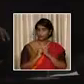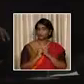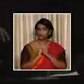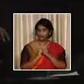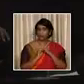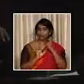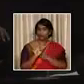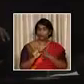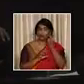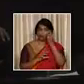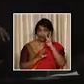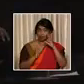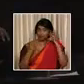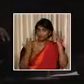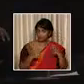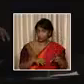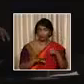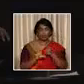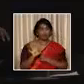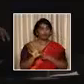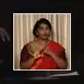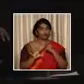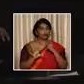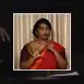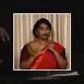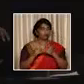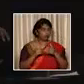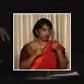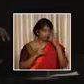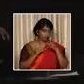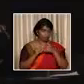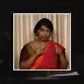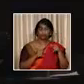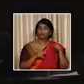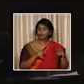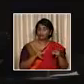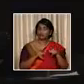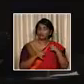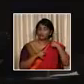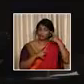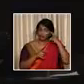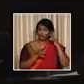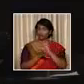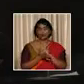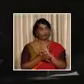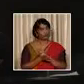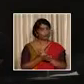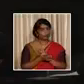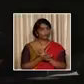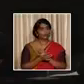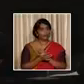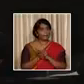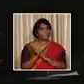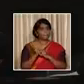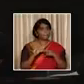கடந்து 14வது ஆண்டுக்குள் அந்த முள்ளிவாய்க்கால் நினைவு நாட்கள் மே 18 என்பது இந்த நாட்டிலே கடந்து போயிருக்கிறது